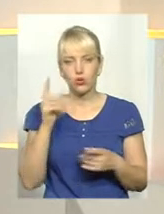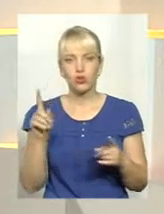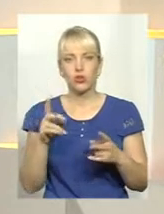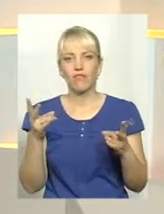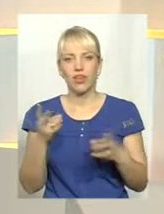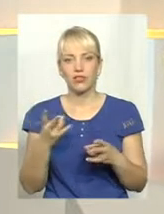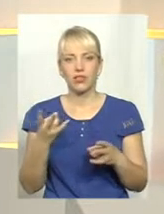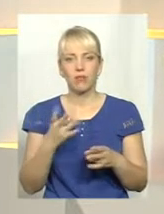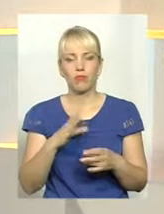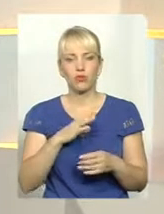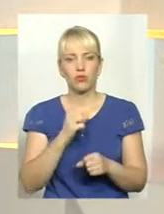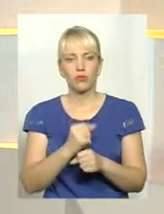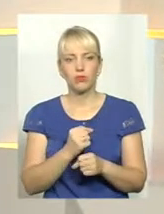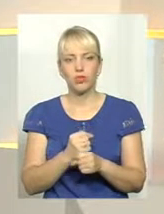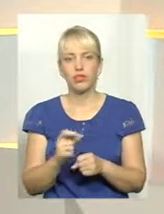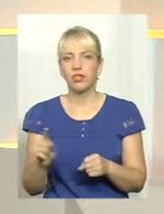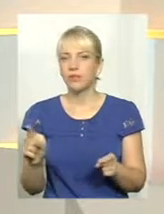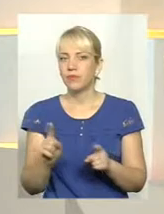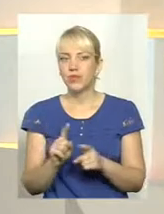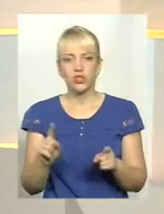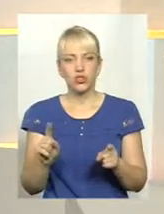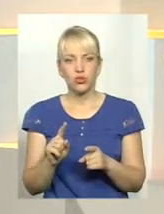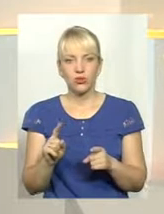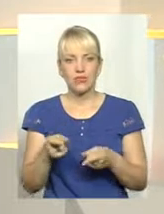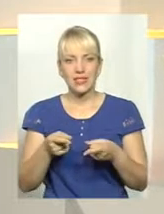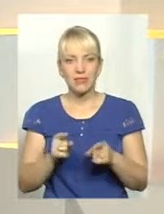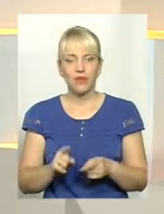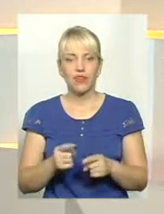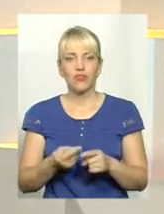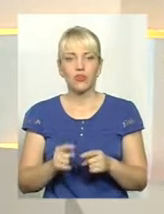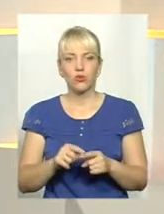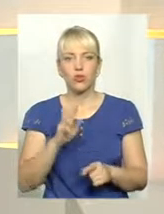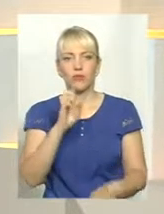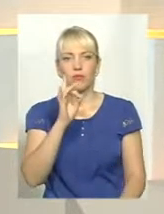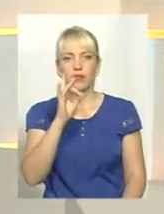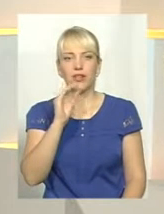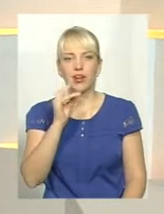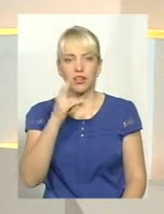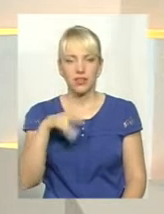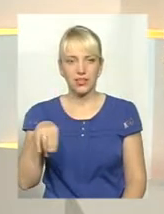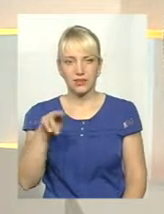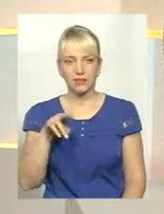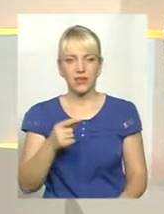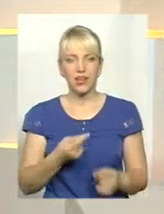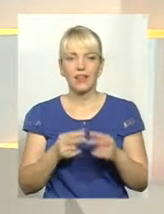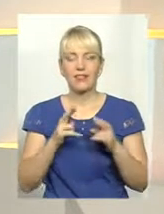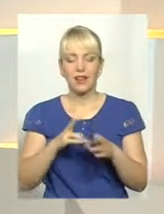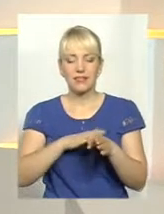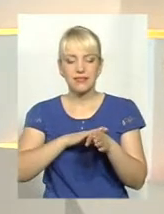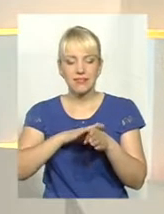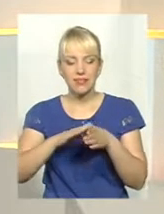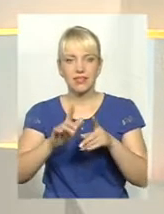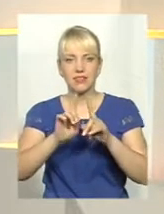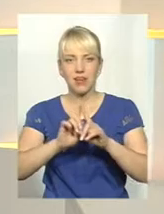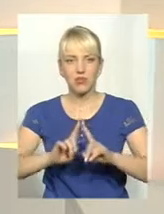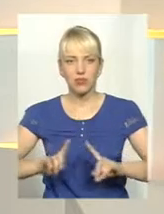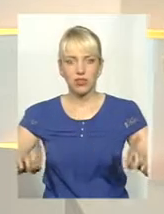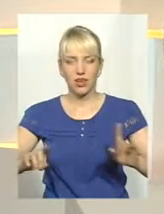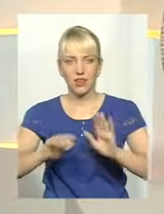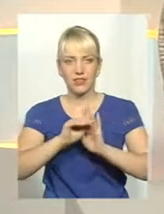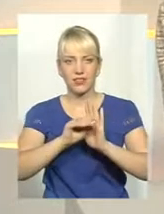на розгляд наших хмельничан і пропонуються до голосування. Пане Олеже, скажіть, будь ласка, от на вашу